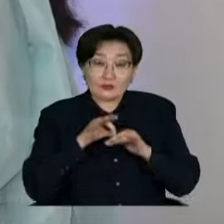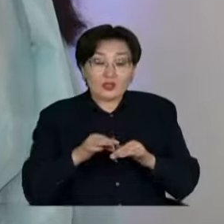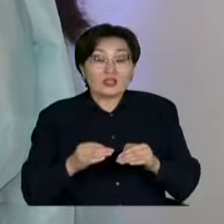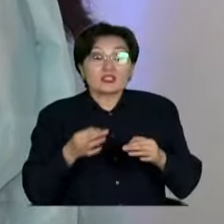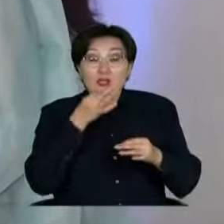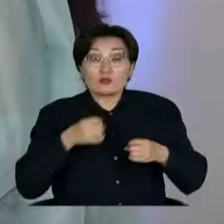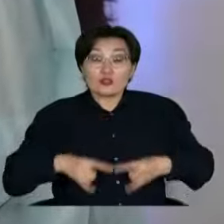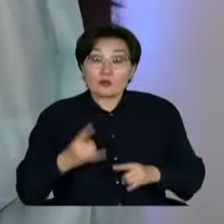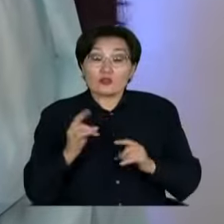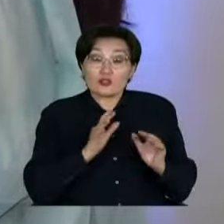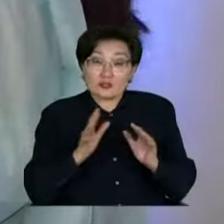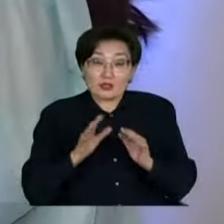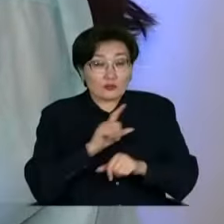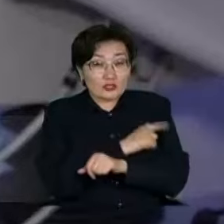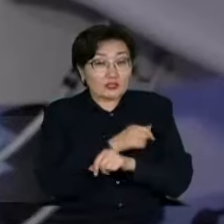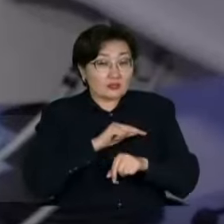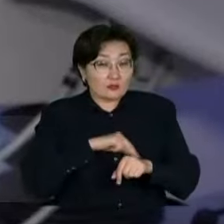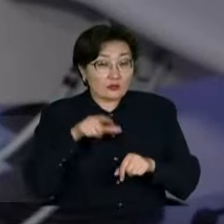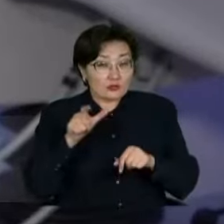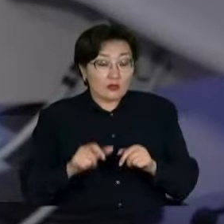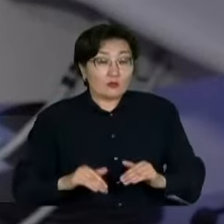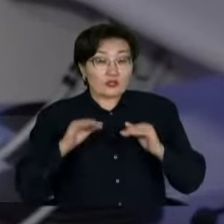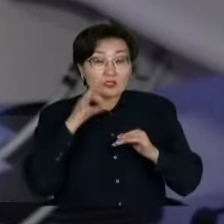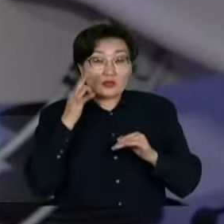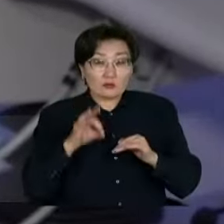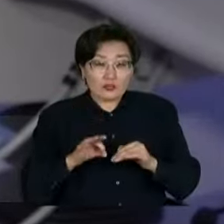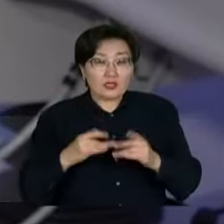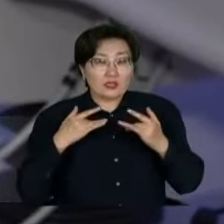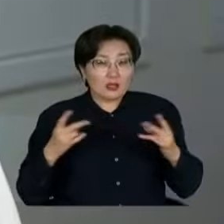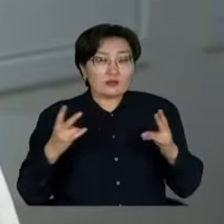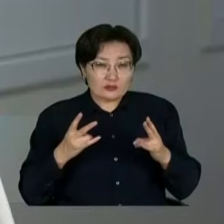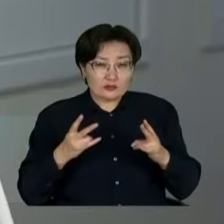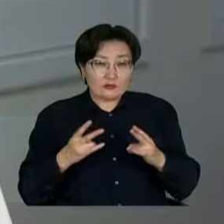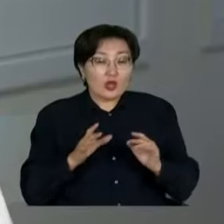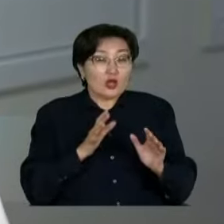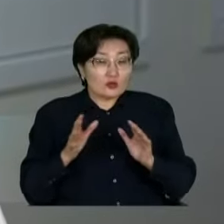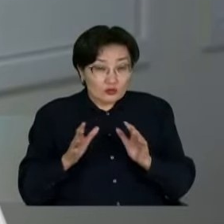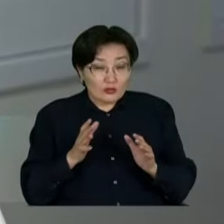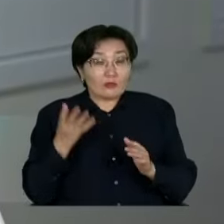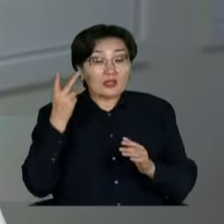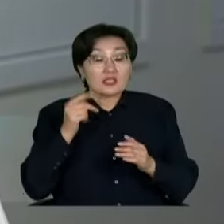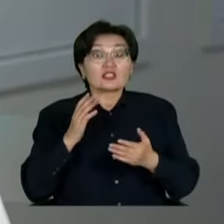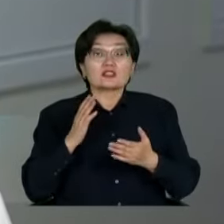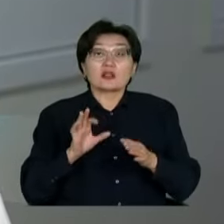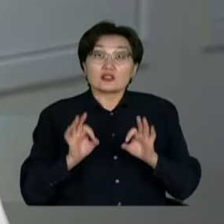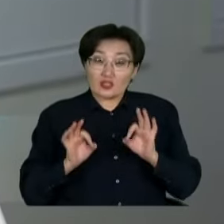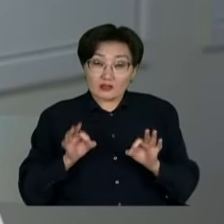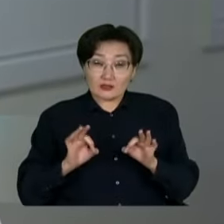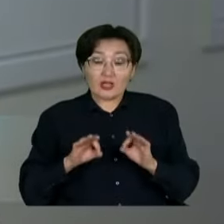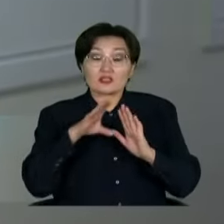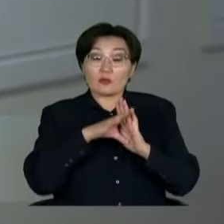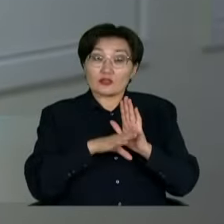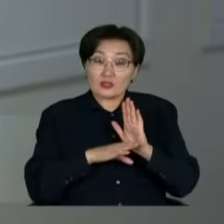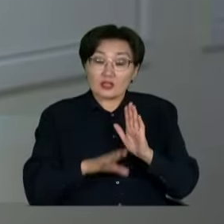туған нәрестелерге күтім жасау медицина қызметкерлерінің жоғары біліктілігінде талап етеді. Күтімі жақсы болғаннан кейін жаңағы